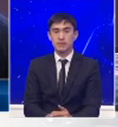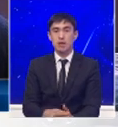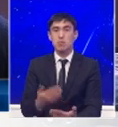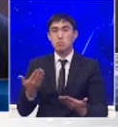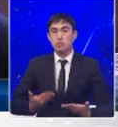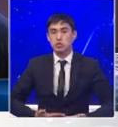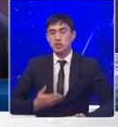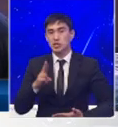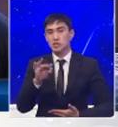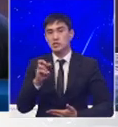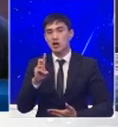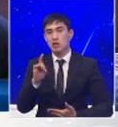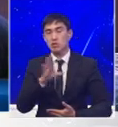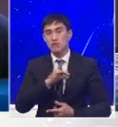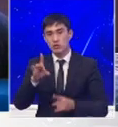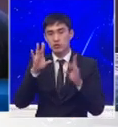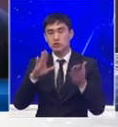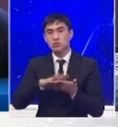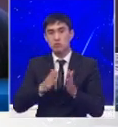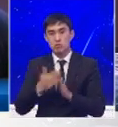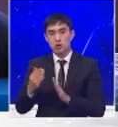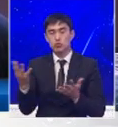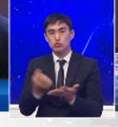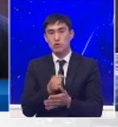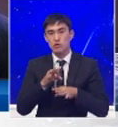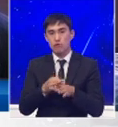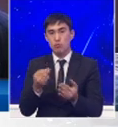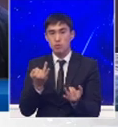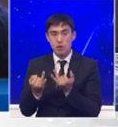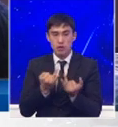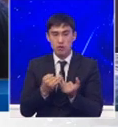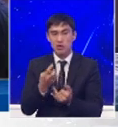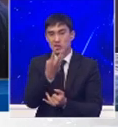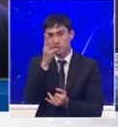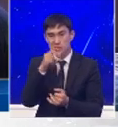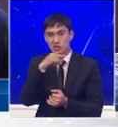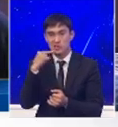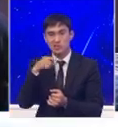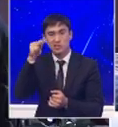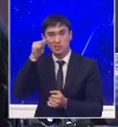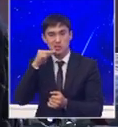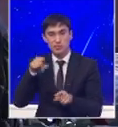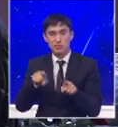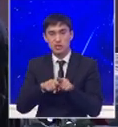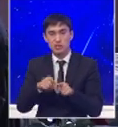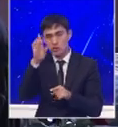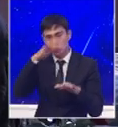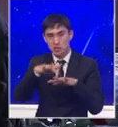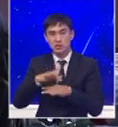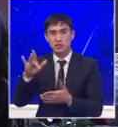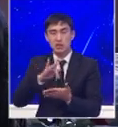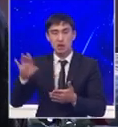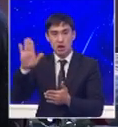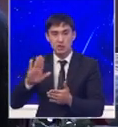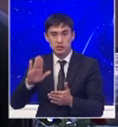жизни Кенесары-хан был выдающимся дипломатом и с успехом вел переговоры как с царской Россией, так и с Китаем, а также со странами Центральной